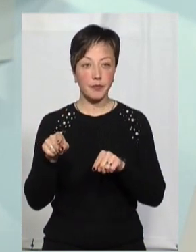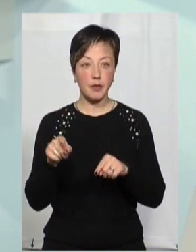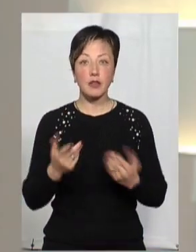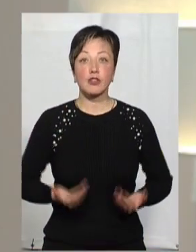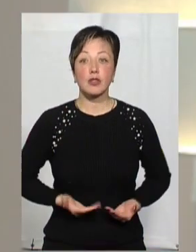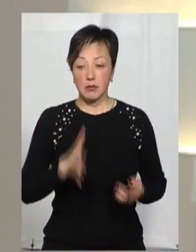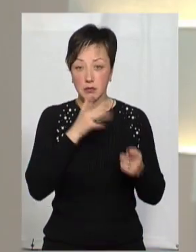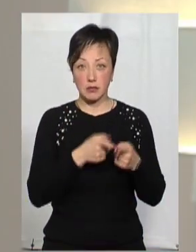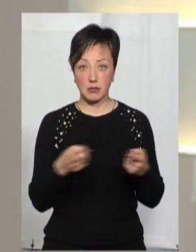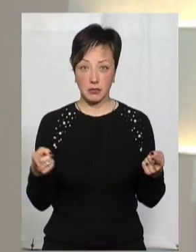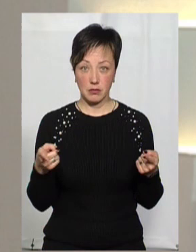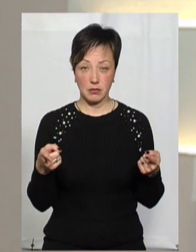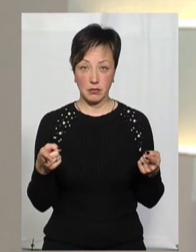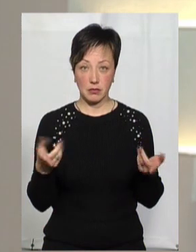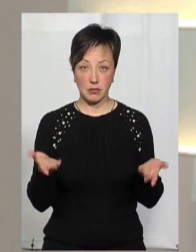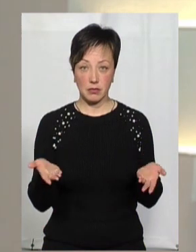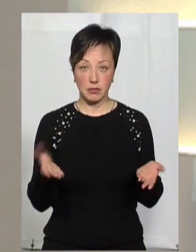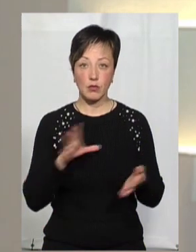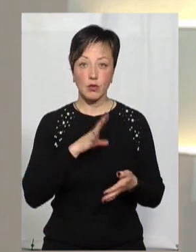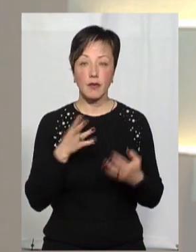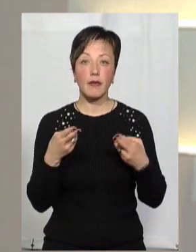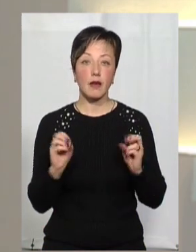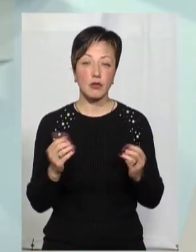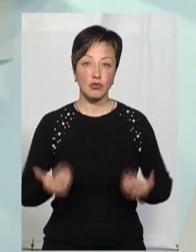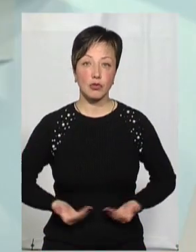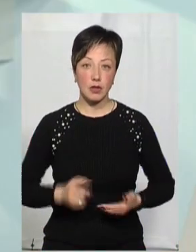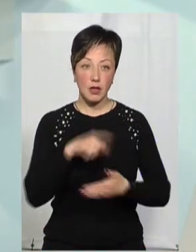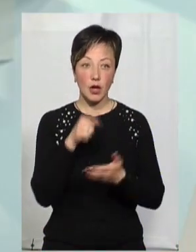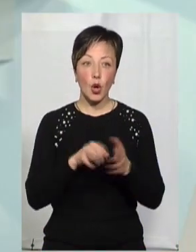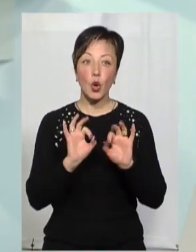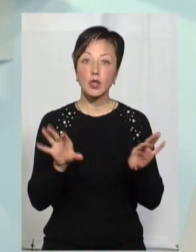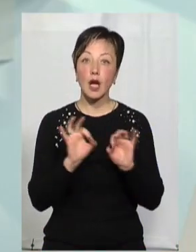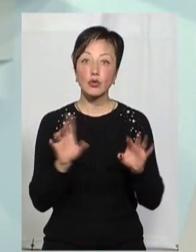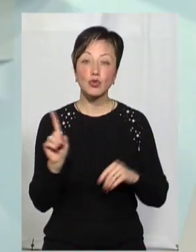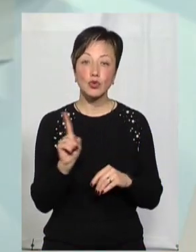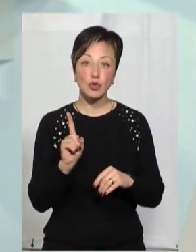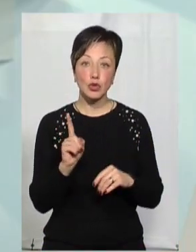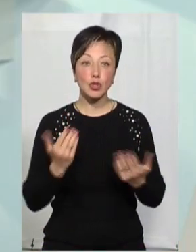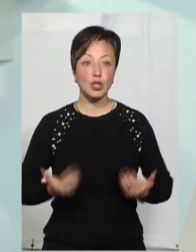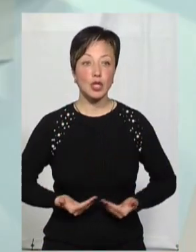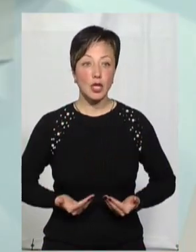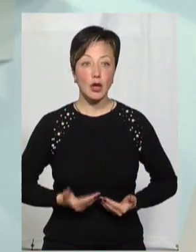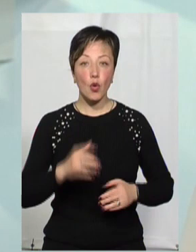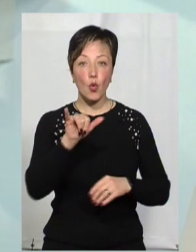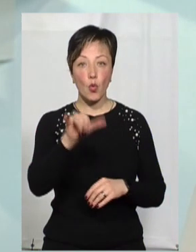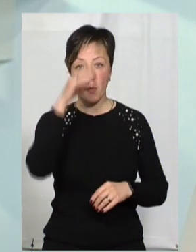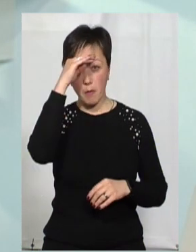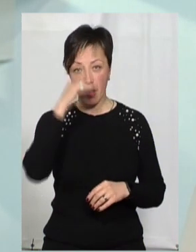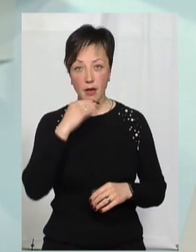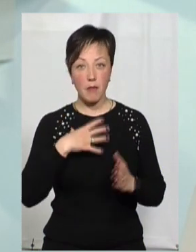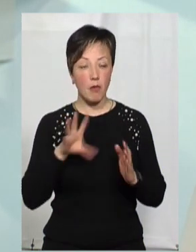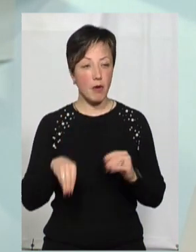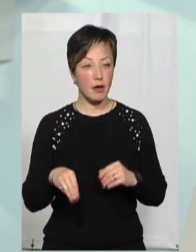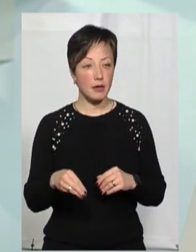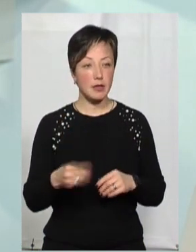де вони жили цей час? В Старокостянтинові? Десь в будинку? Чи так? Ну, вони розказують, що вони жили у батька, який